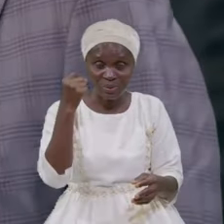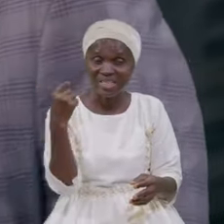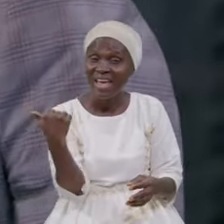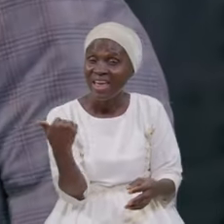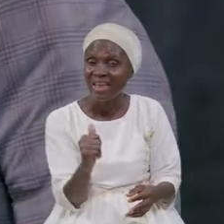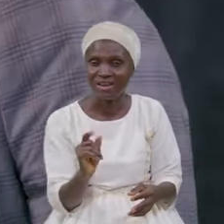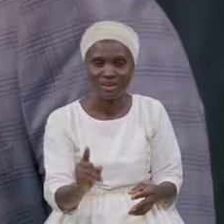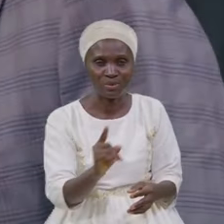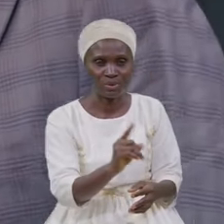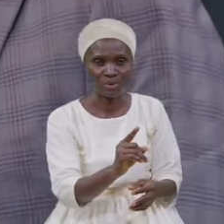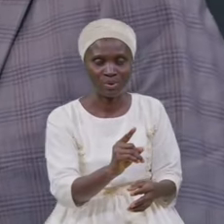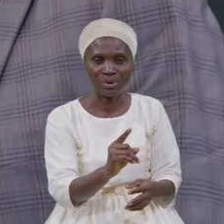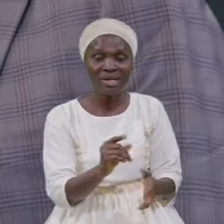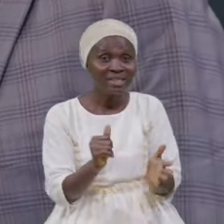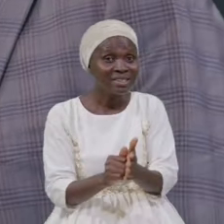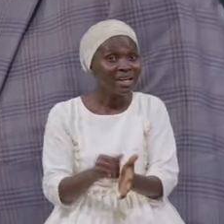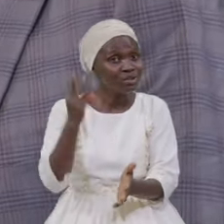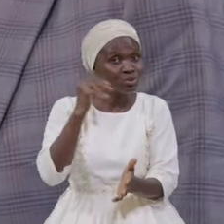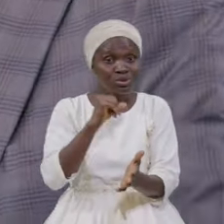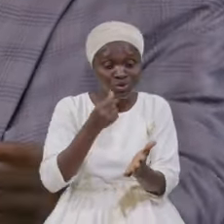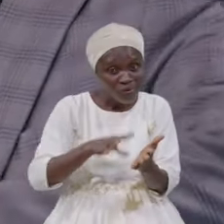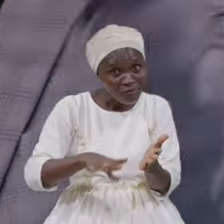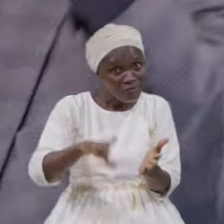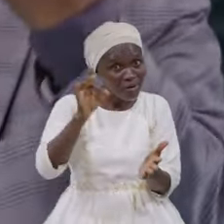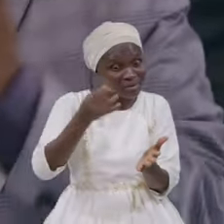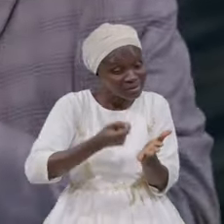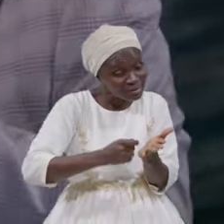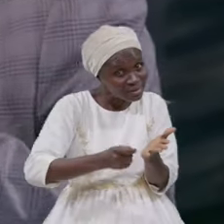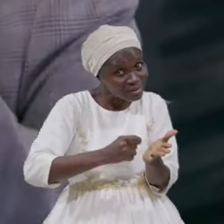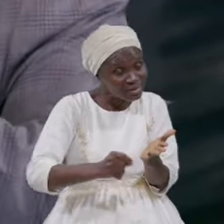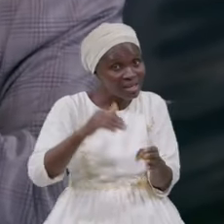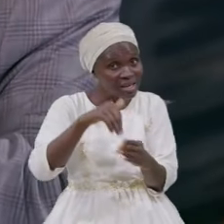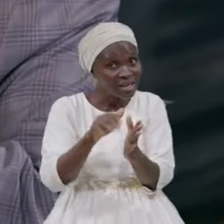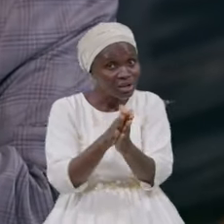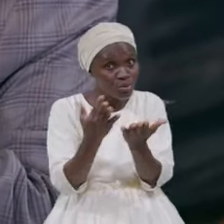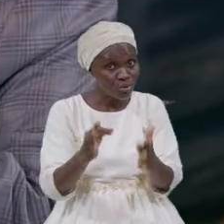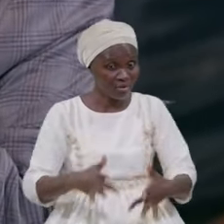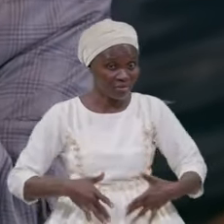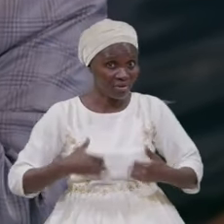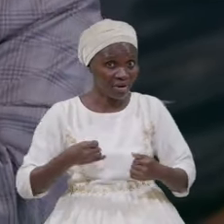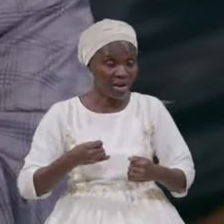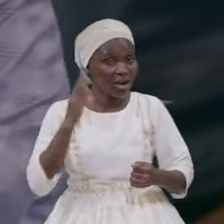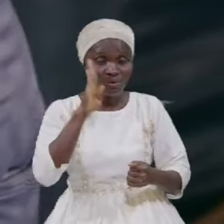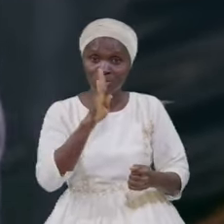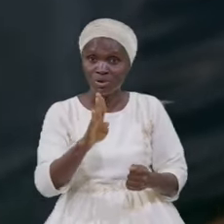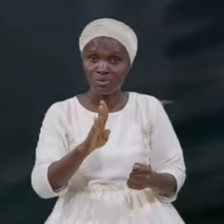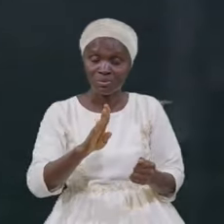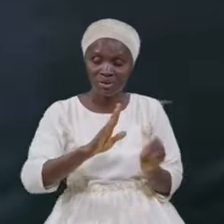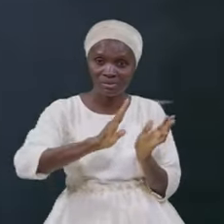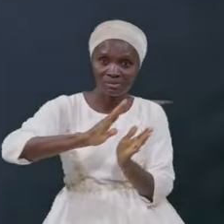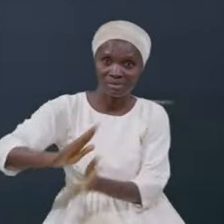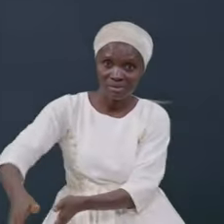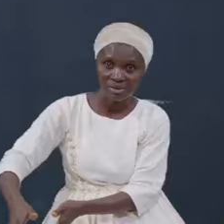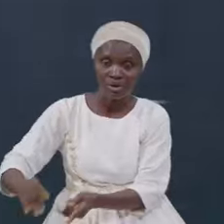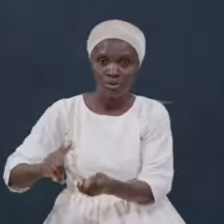ne fut pas trouvé écrit dans le livre de vie sera jeté dans l'étang de feu. Pour